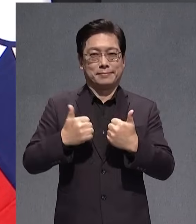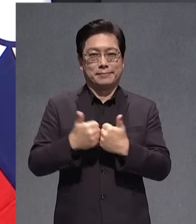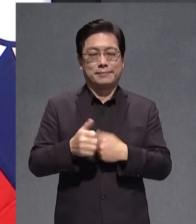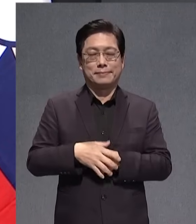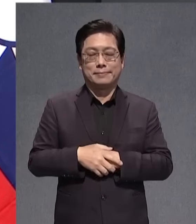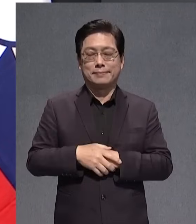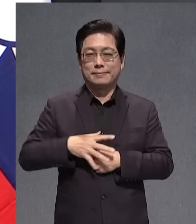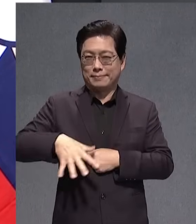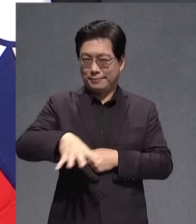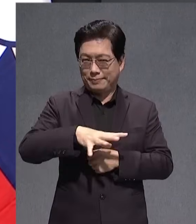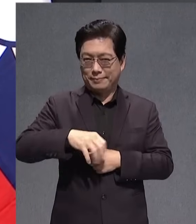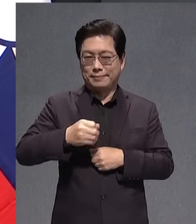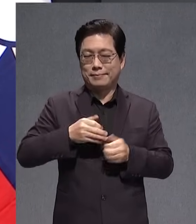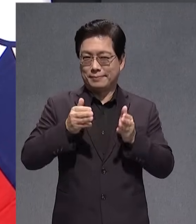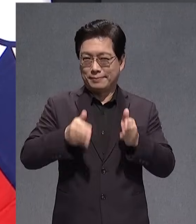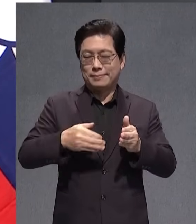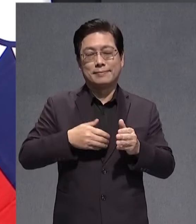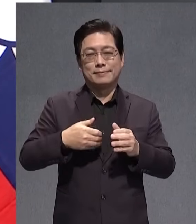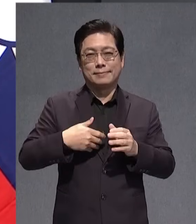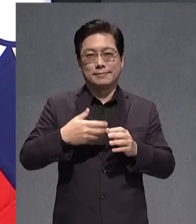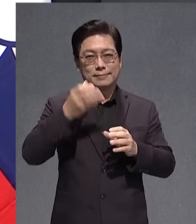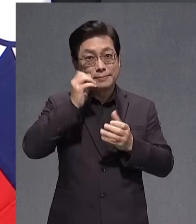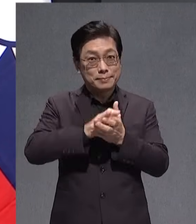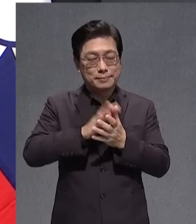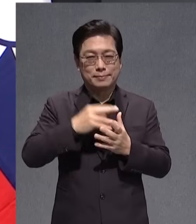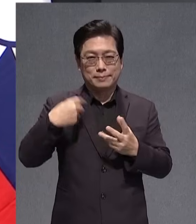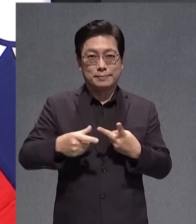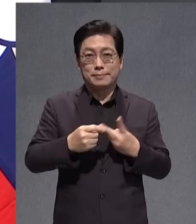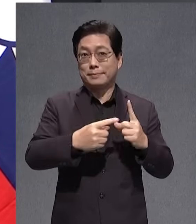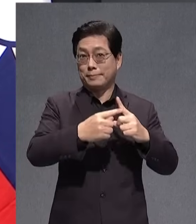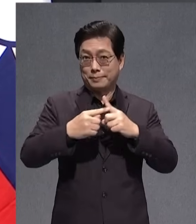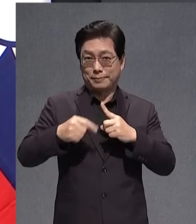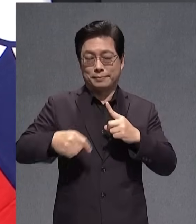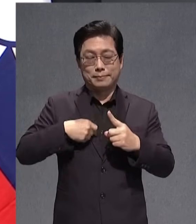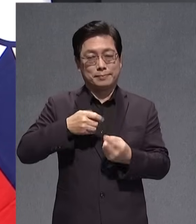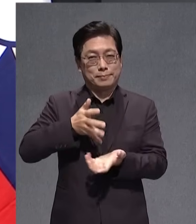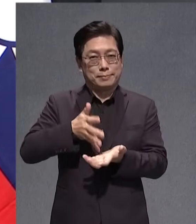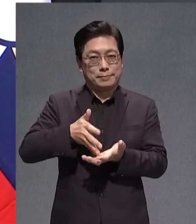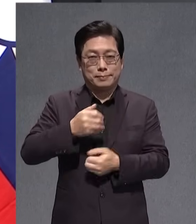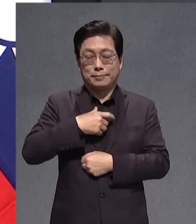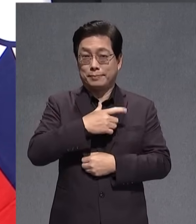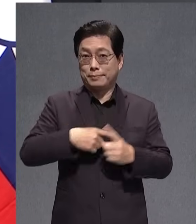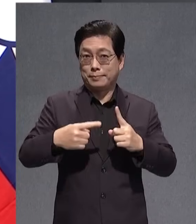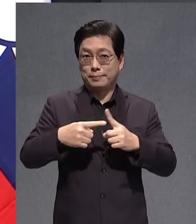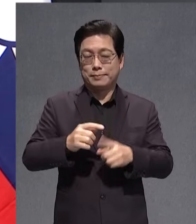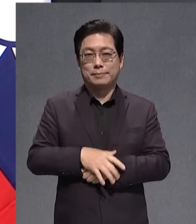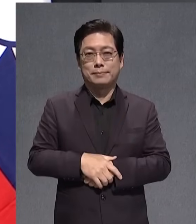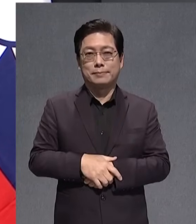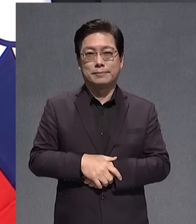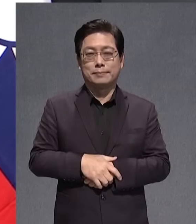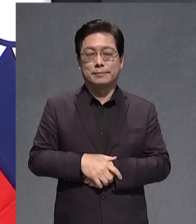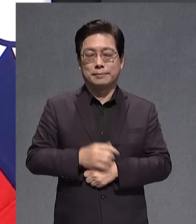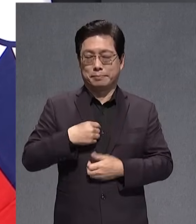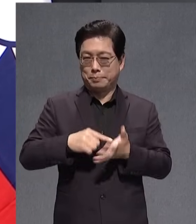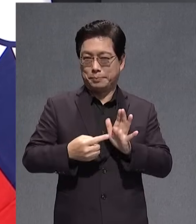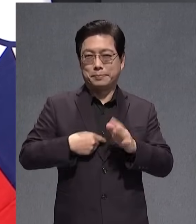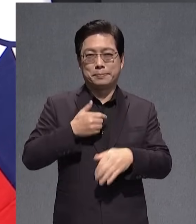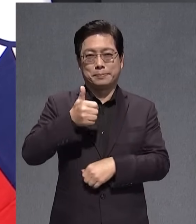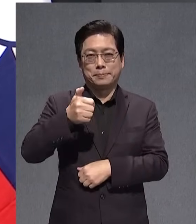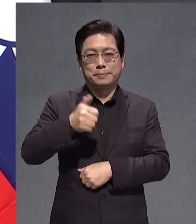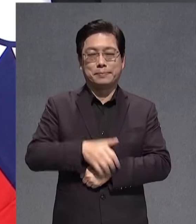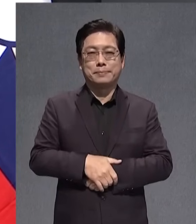会向各位观众和亲自前来参加政见发表会的各位候选人表示感